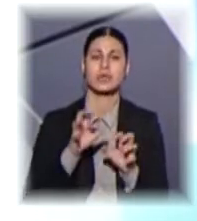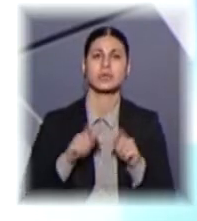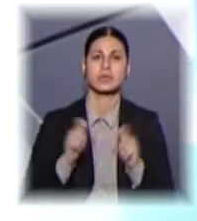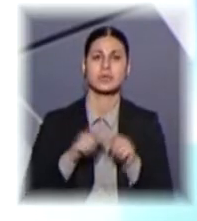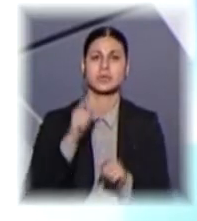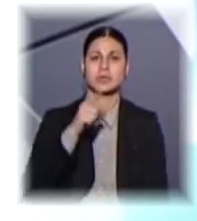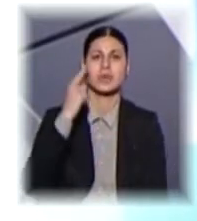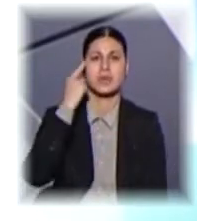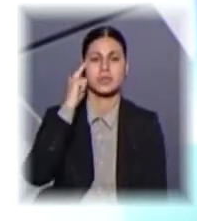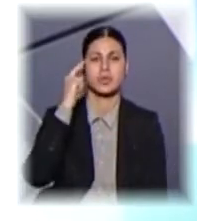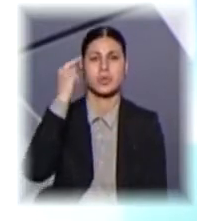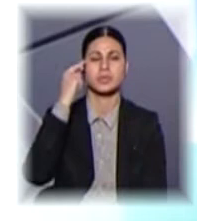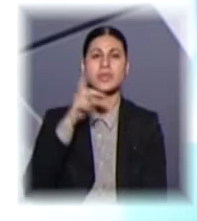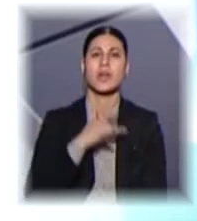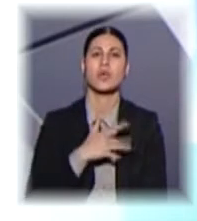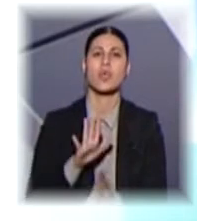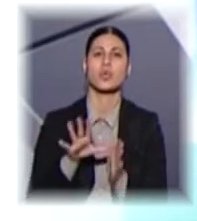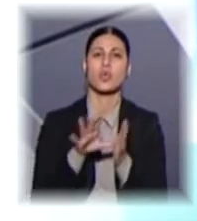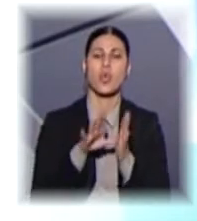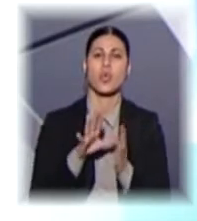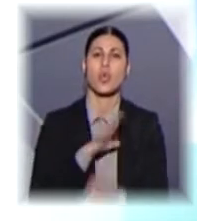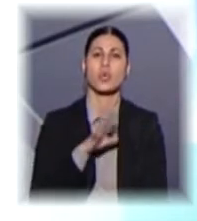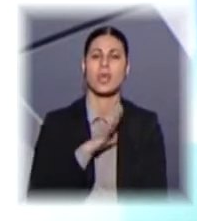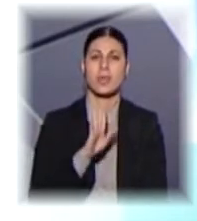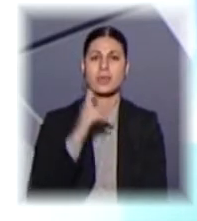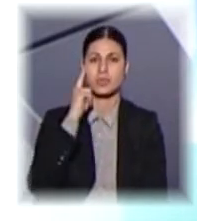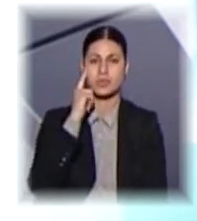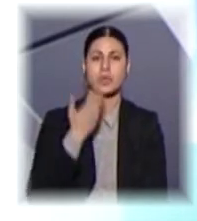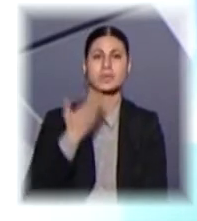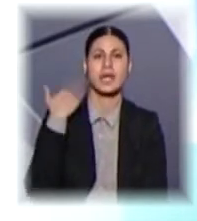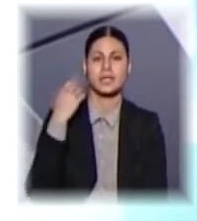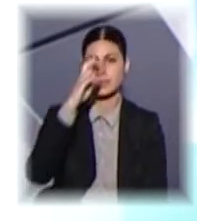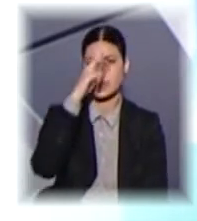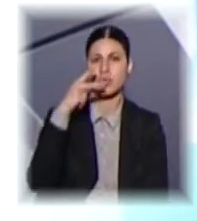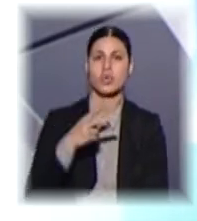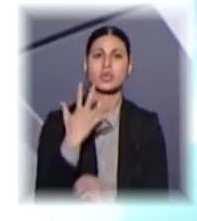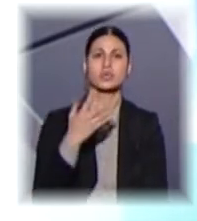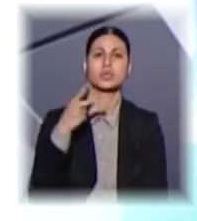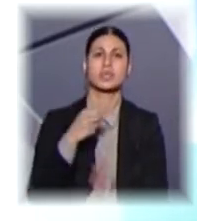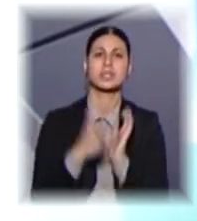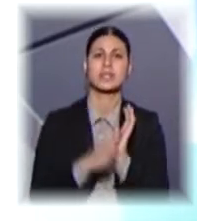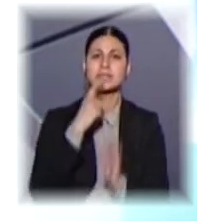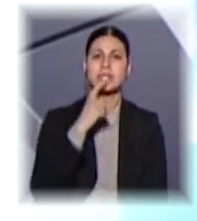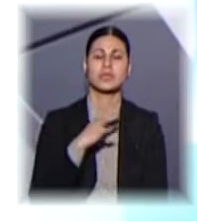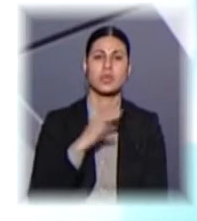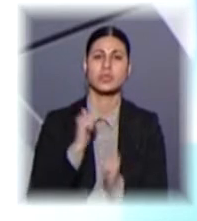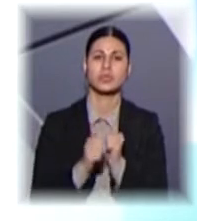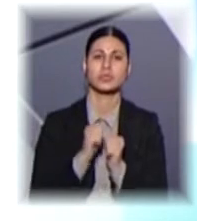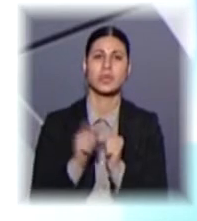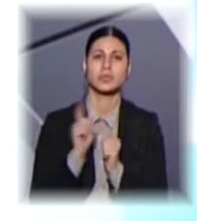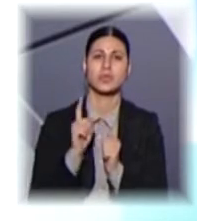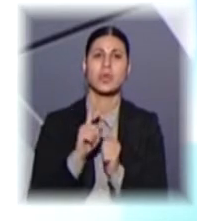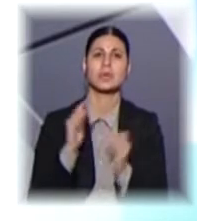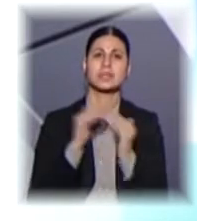არ არის ისეთივე მნიშვნელოვანი, როგორც ქონება. თუ კი ჩვენ მახსოვს წინა ხელისუფლების დროს 2005-2006 წლებში განგაში ზარცხვით ხოლმე, რომ